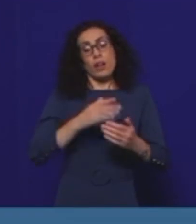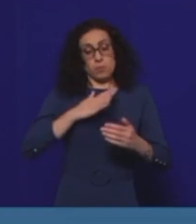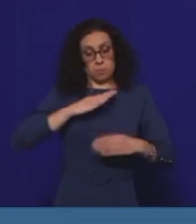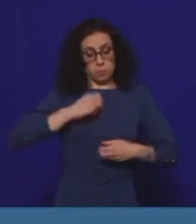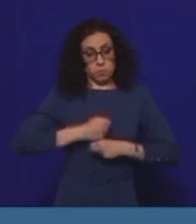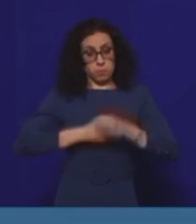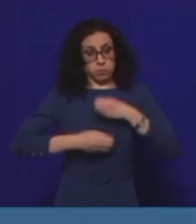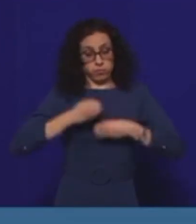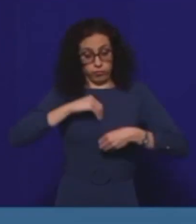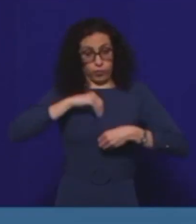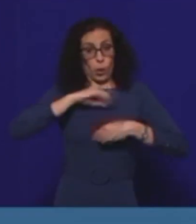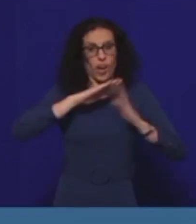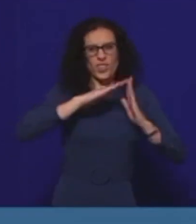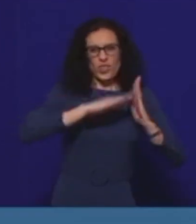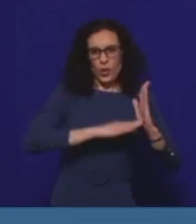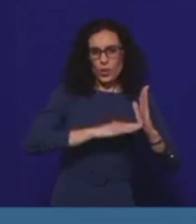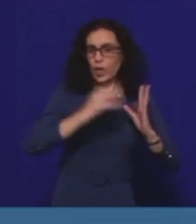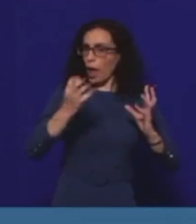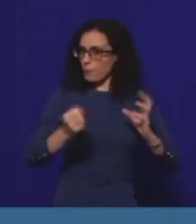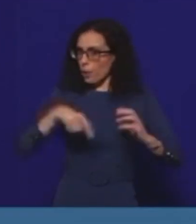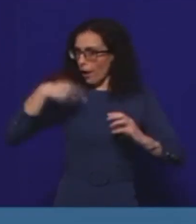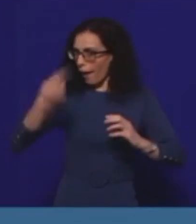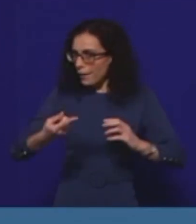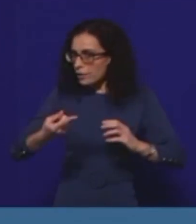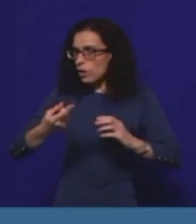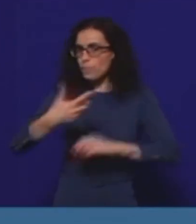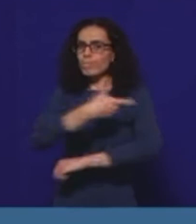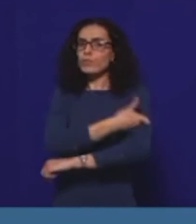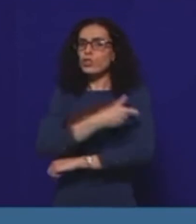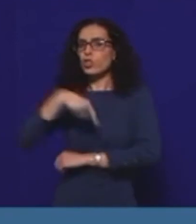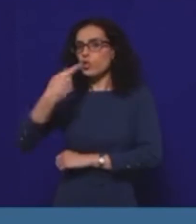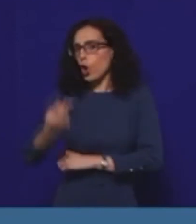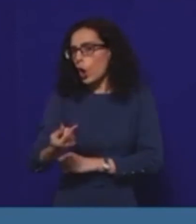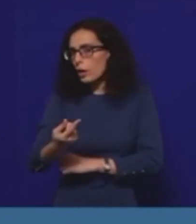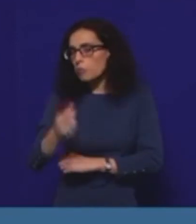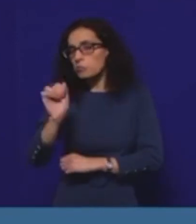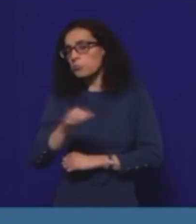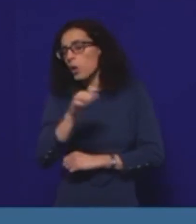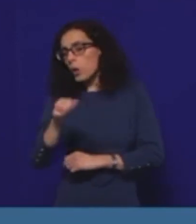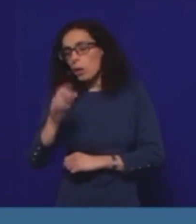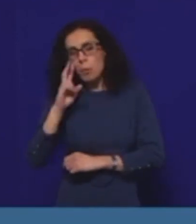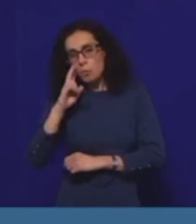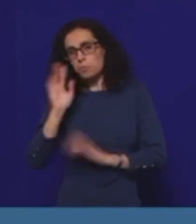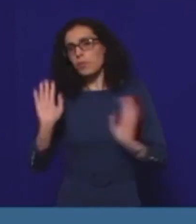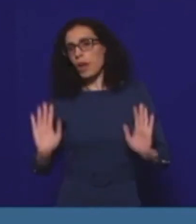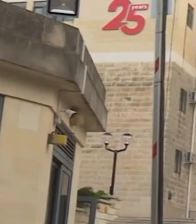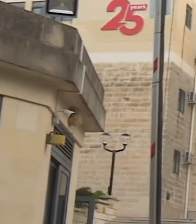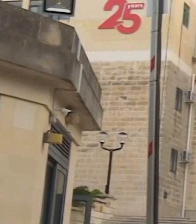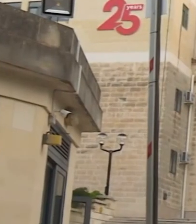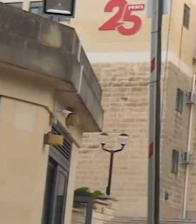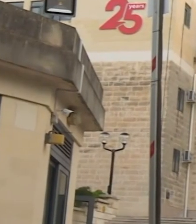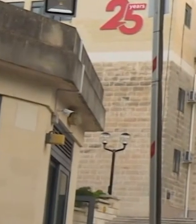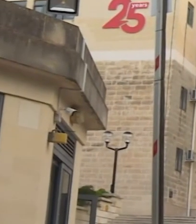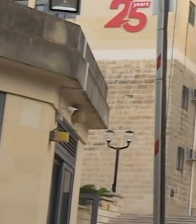jiġi studjat ukoll ikunx hemm il-bżonn meta allura li jkun hemm it-tielet doża wkoll. Il-Professur Gauci qaltilna li